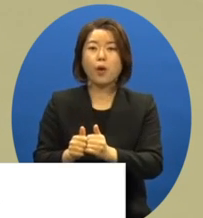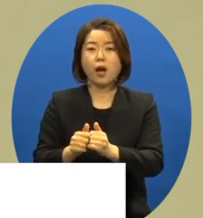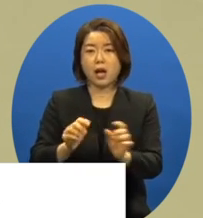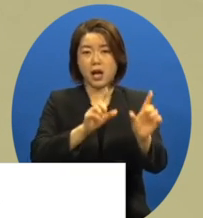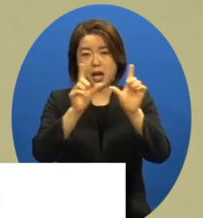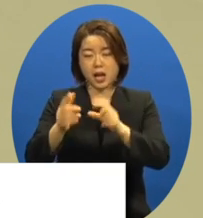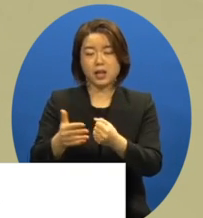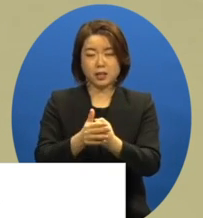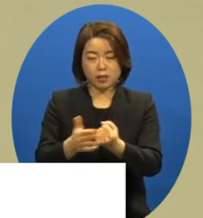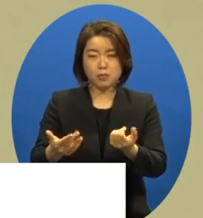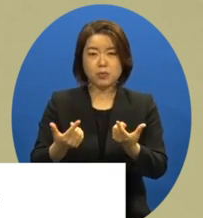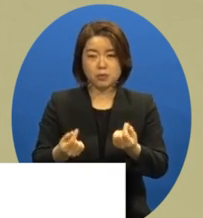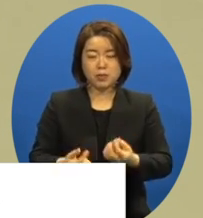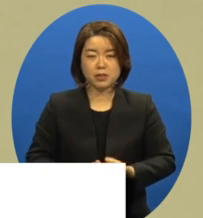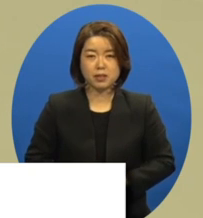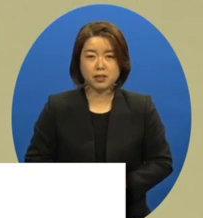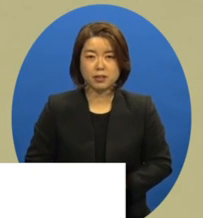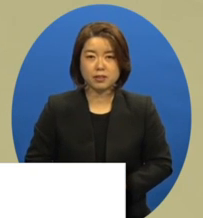때문입니다.